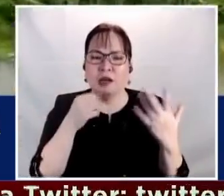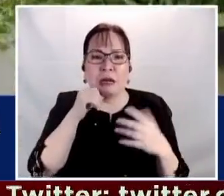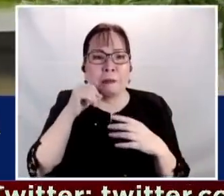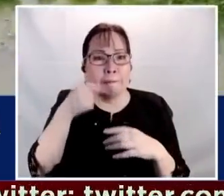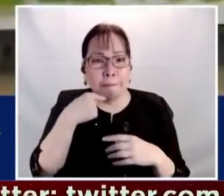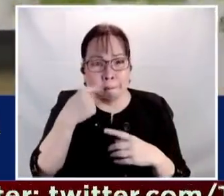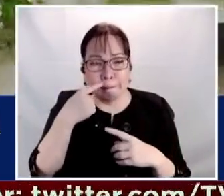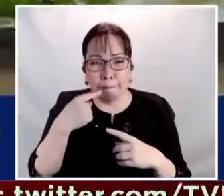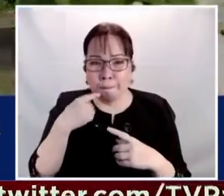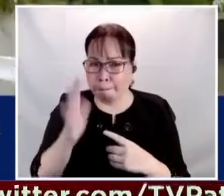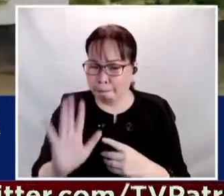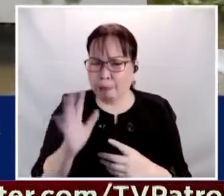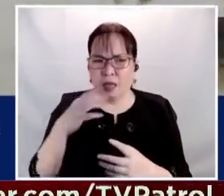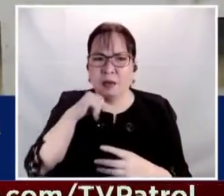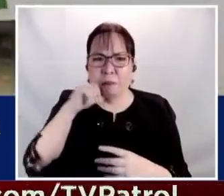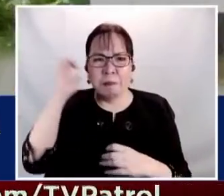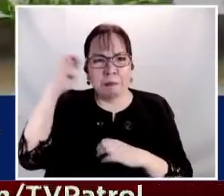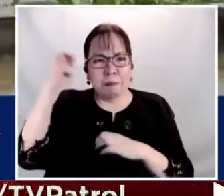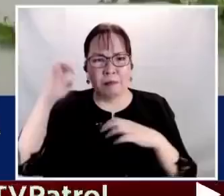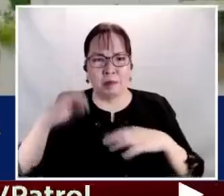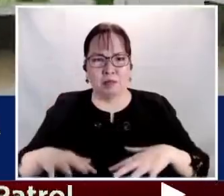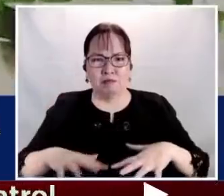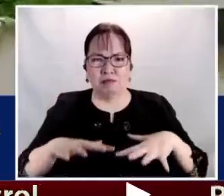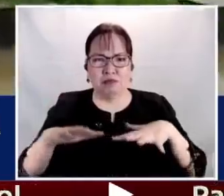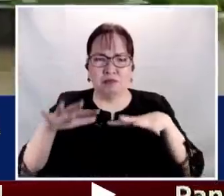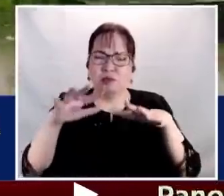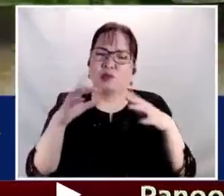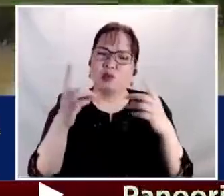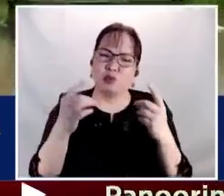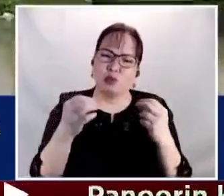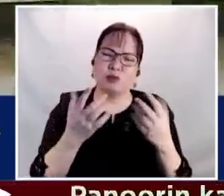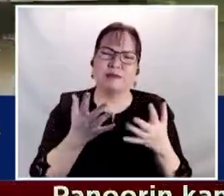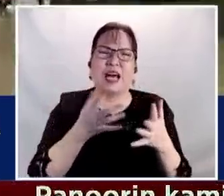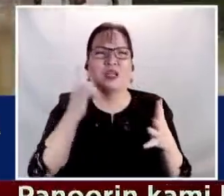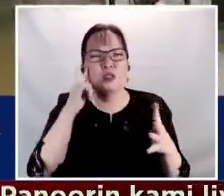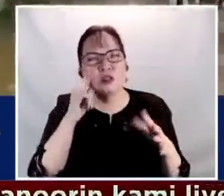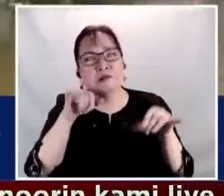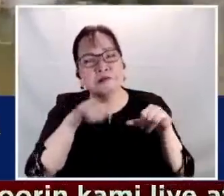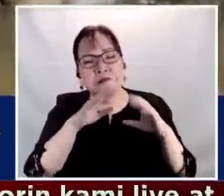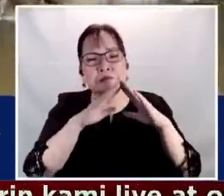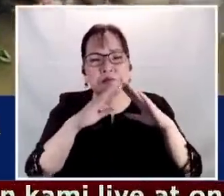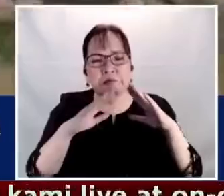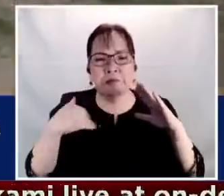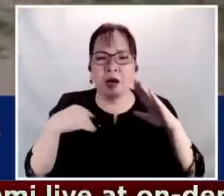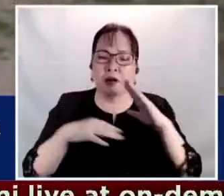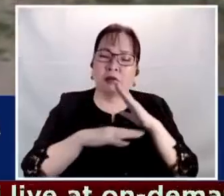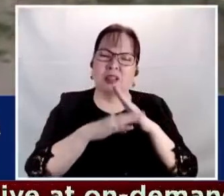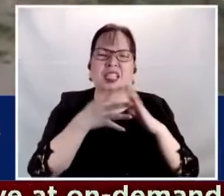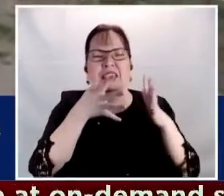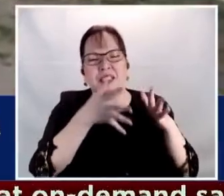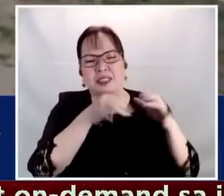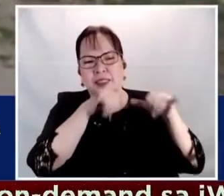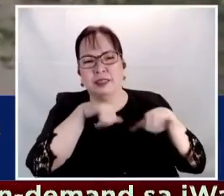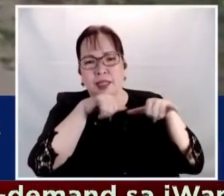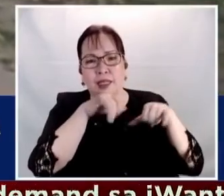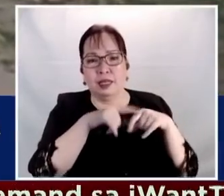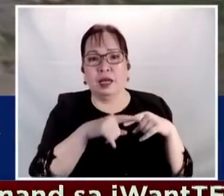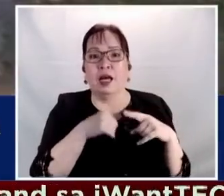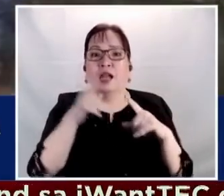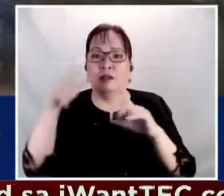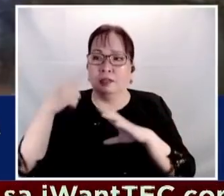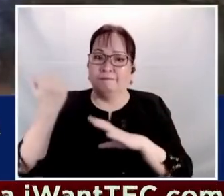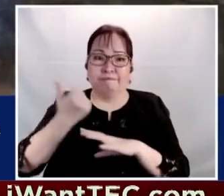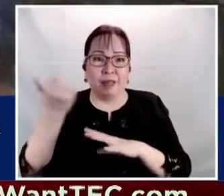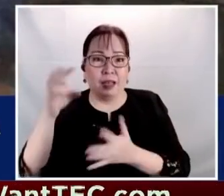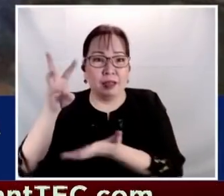ang pagtaas ng baha, kung kaya hindi na sila lumikas bago pa man tumaas ang tubig. Nagka-landslide naman sa